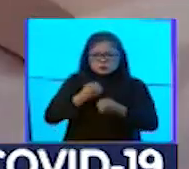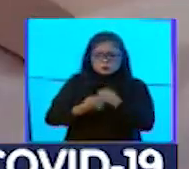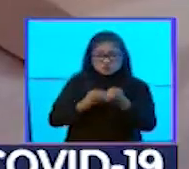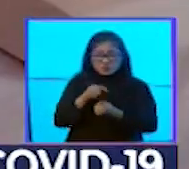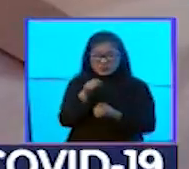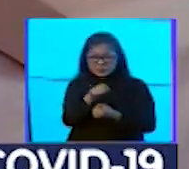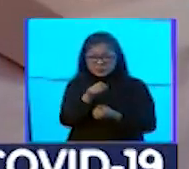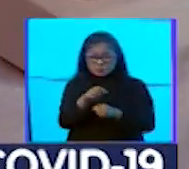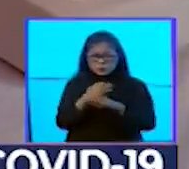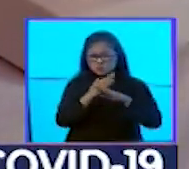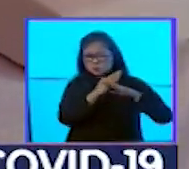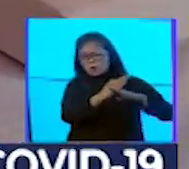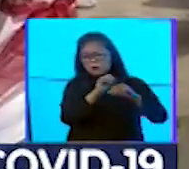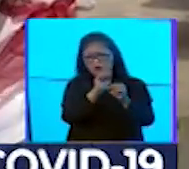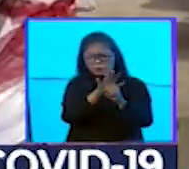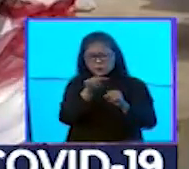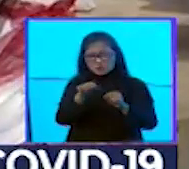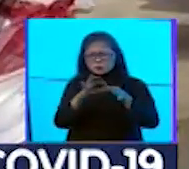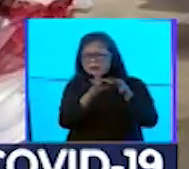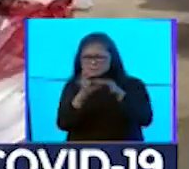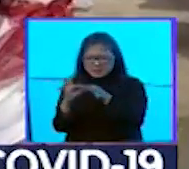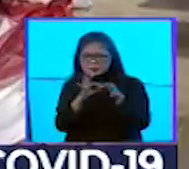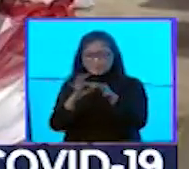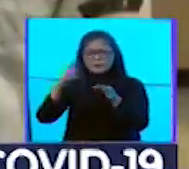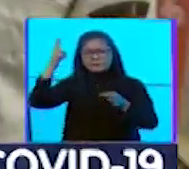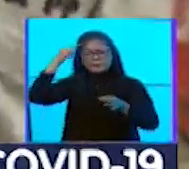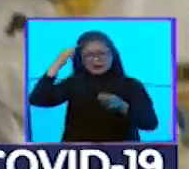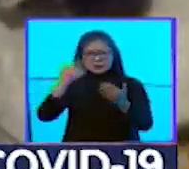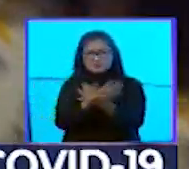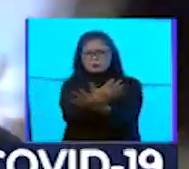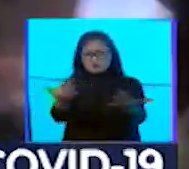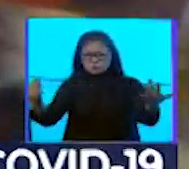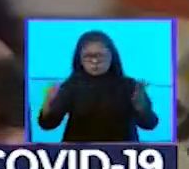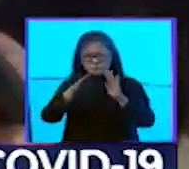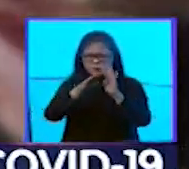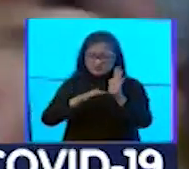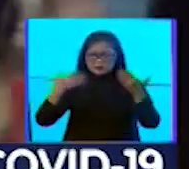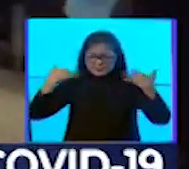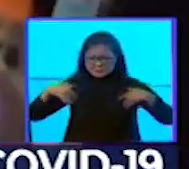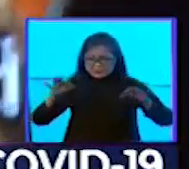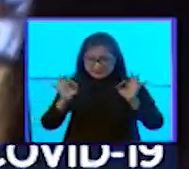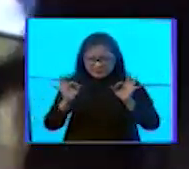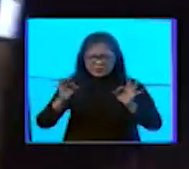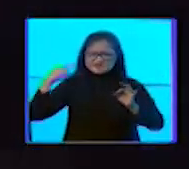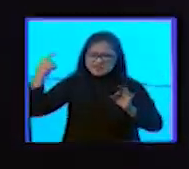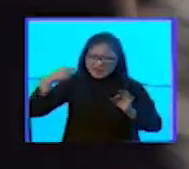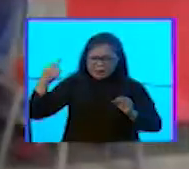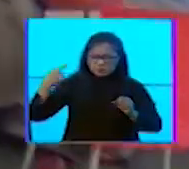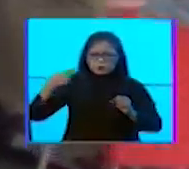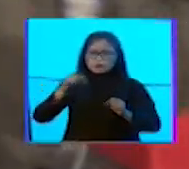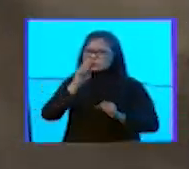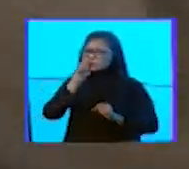antara warga dan pemerintah untuk bersama disiplin menerapkan protokol kesehatan dalam keseharian bukan sekedar pelafalan proses